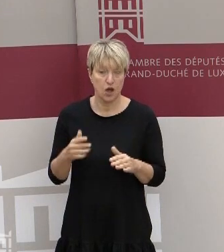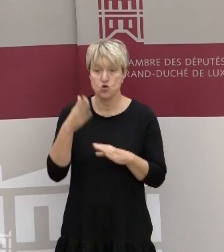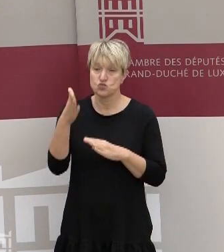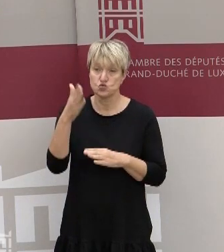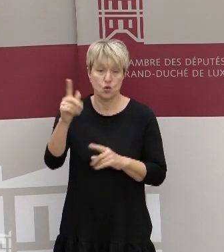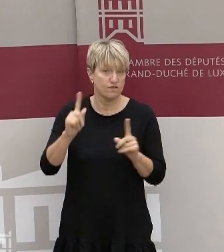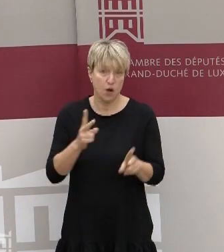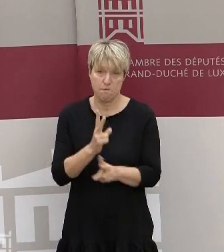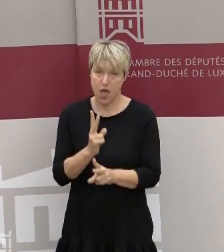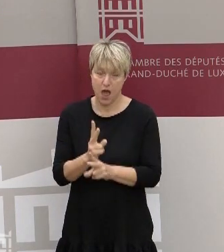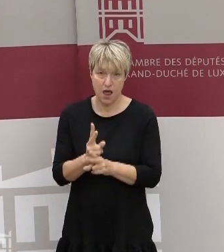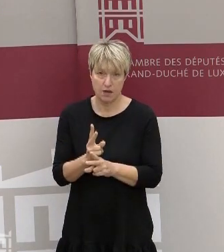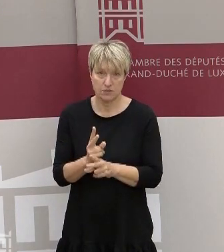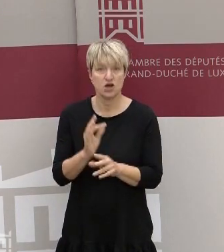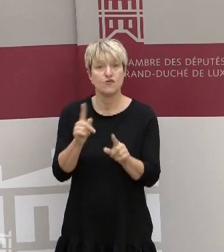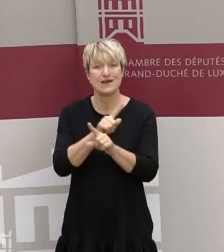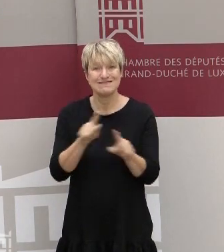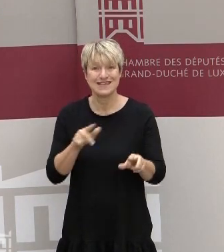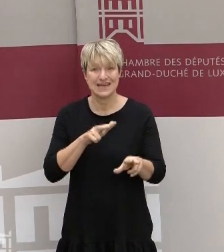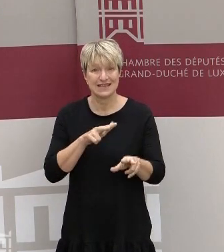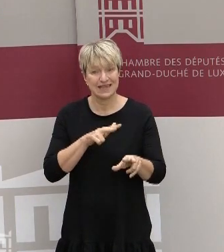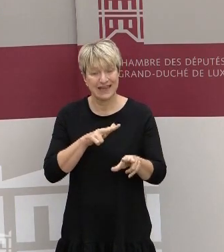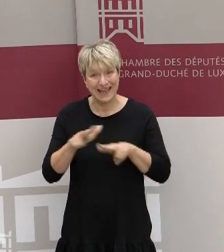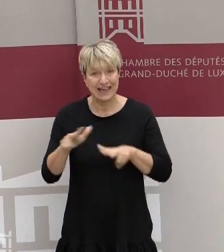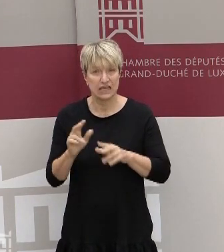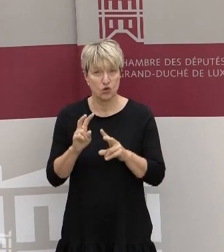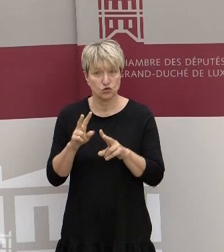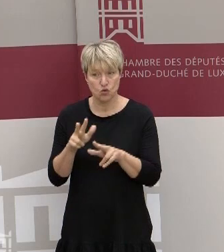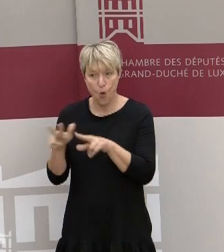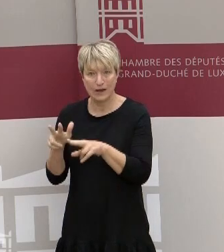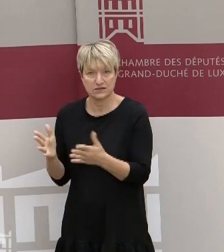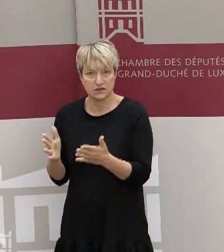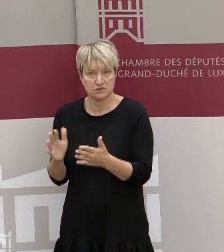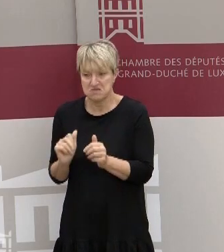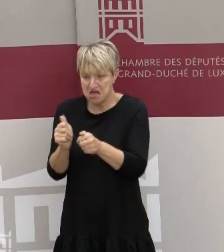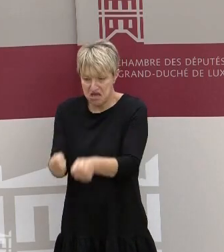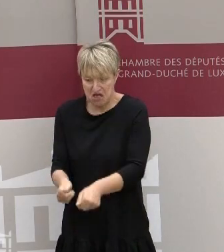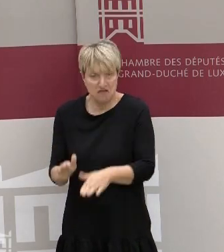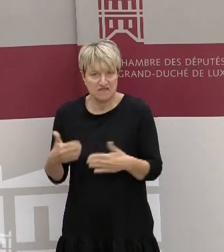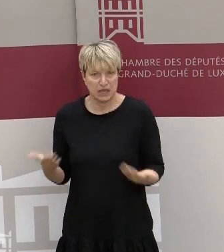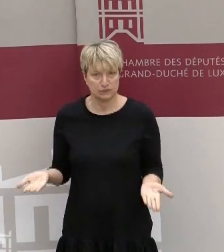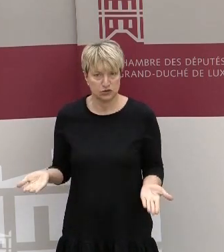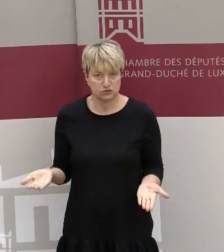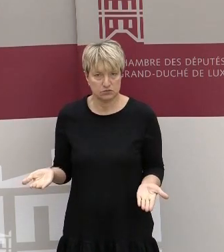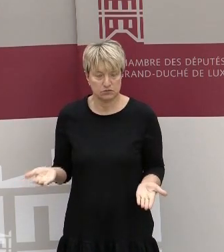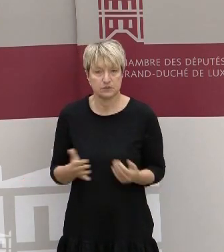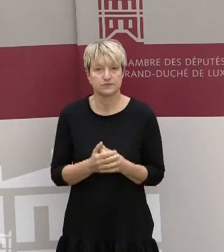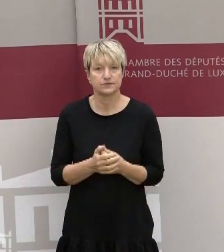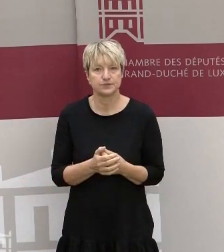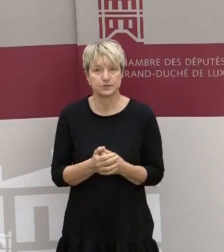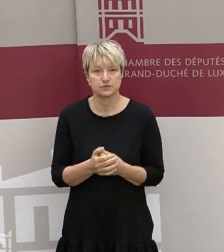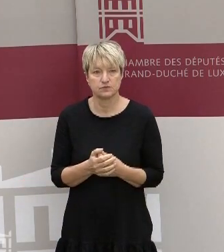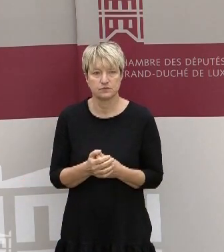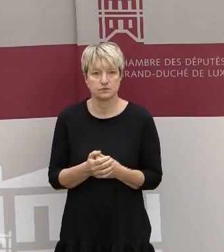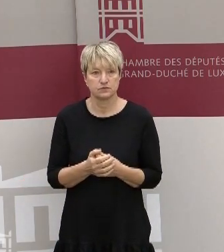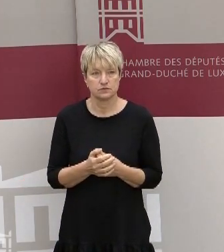Humatkritern, Madame Nathalie Oberweis hat für die gesagt, dass am Sommer die Organisation passerell für den Ausstau, weil nicht genug Finanzierung von öffentlicher